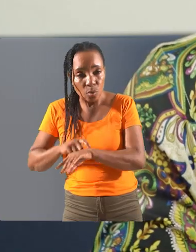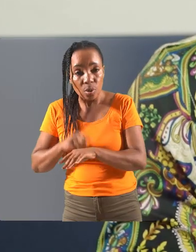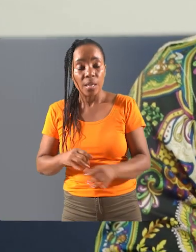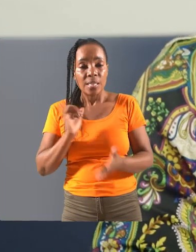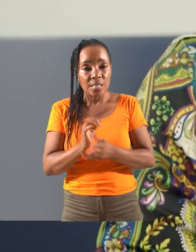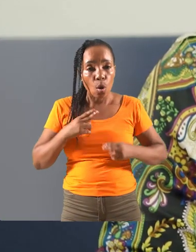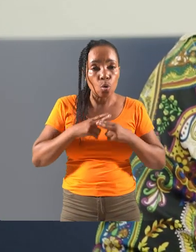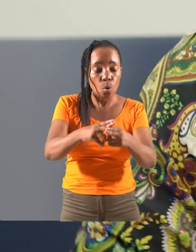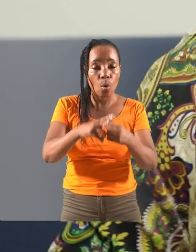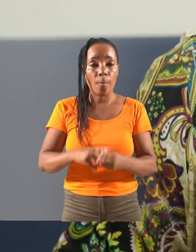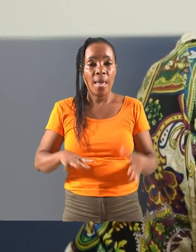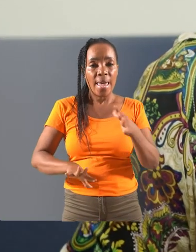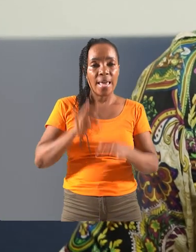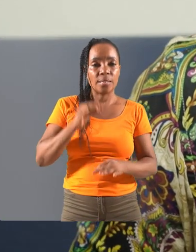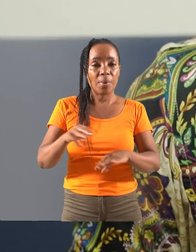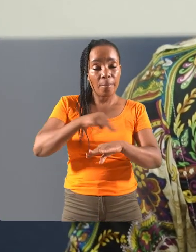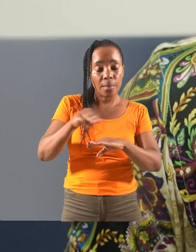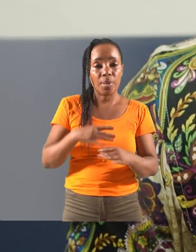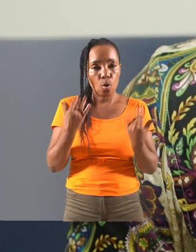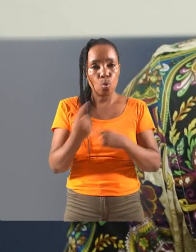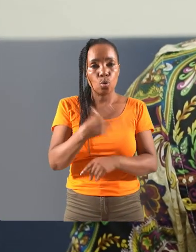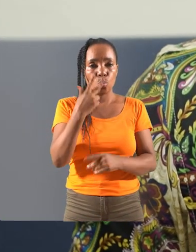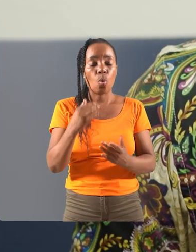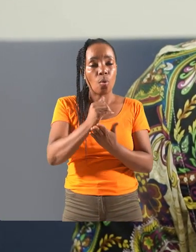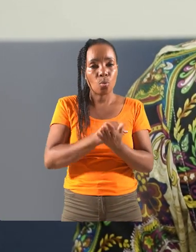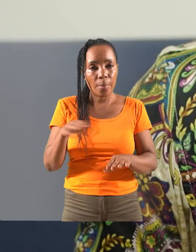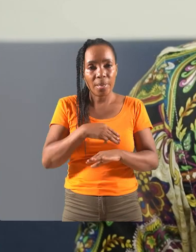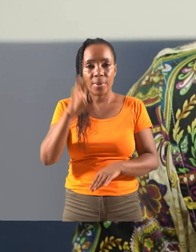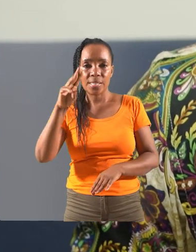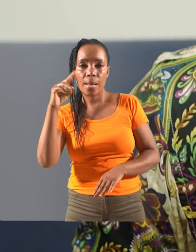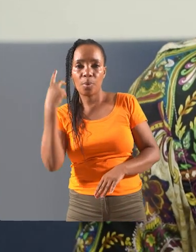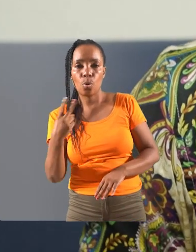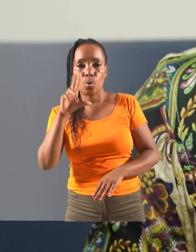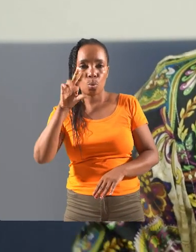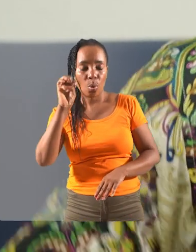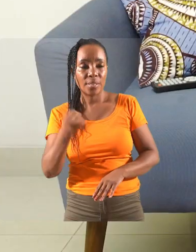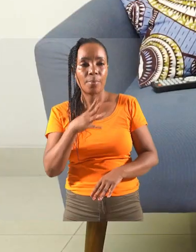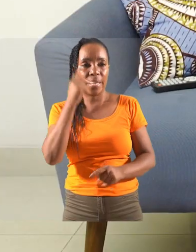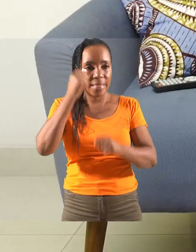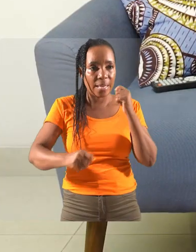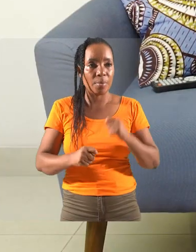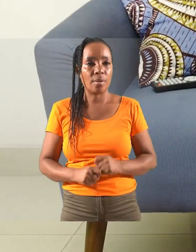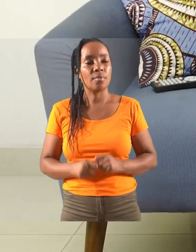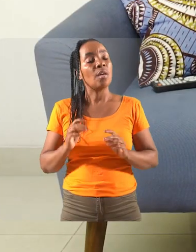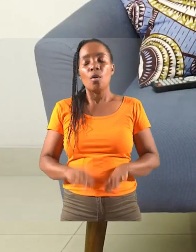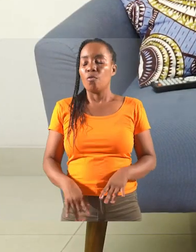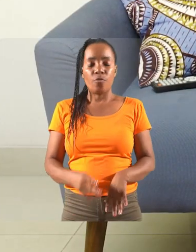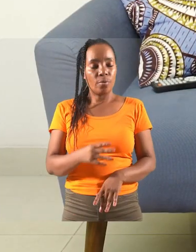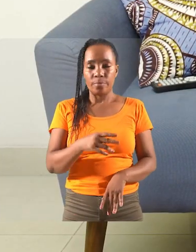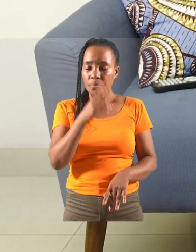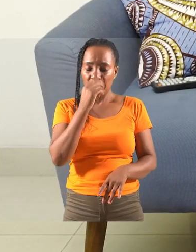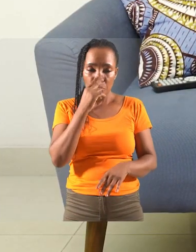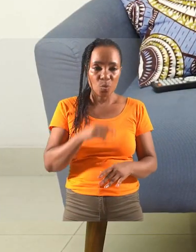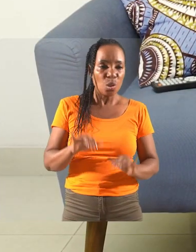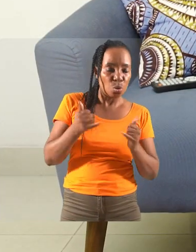bien, on va se faire tout à l'heure 3 cours, un cours de mathématiques pour CM2, 3e et terminale. Éloignez les distractions,